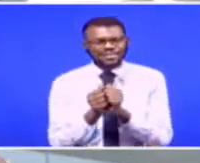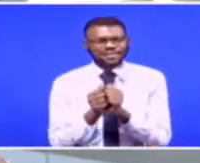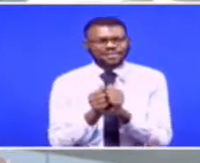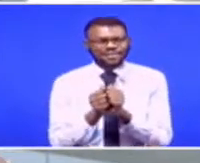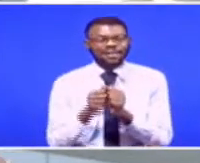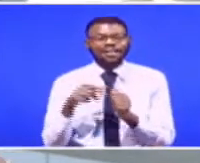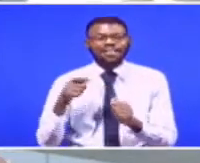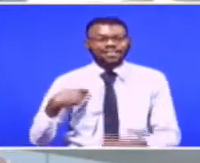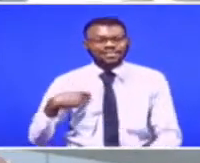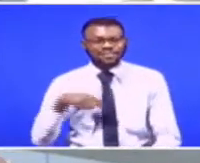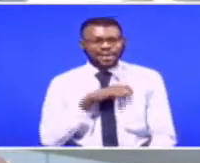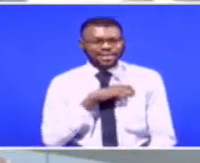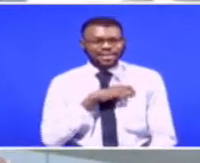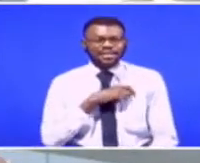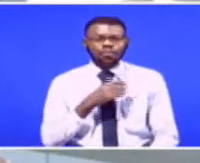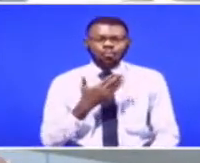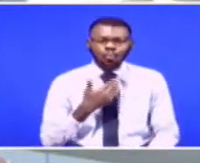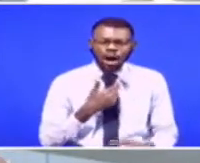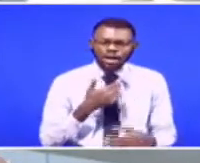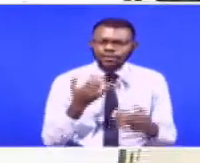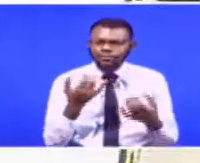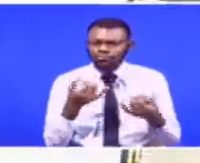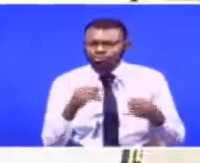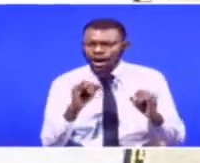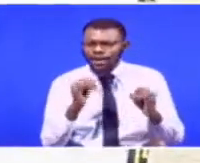katika mojawapo ya akademia za soka.